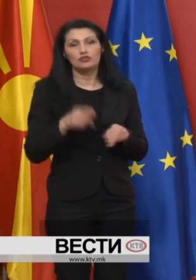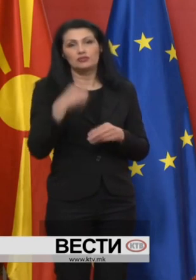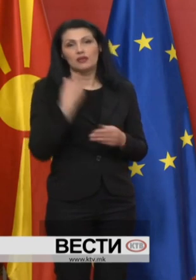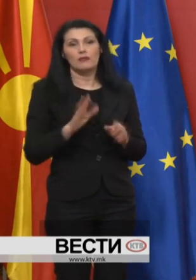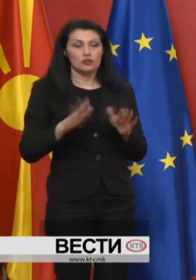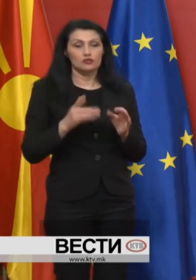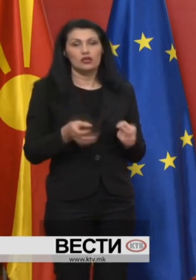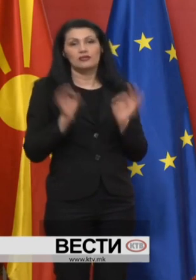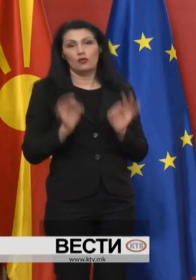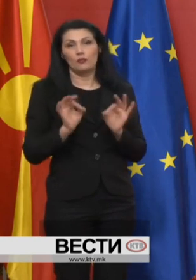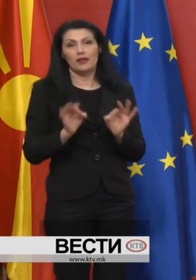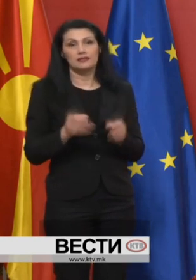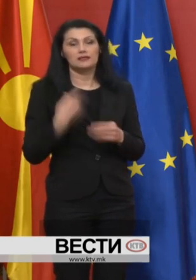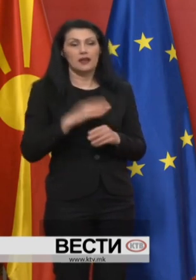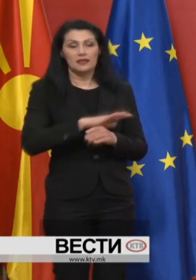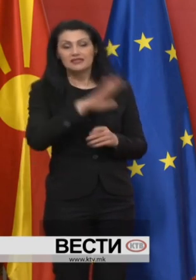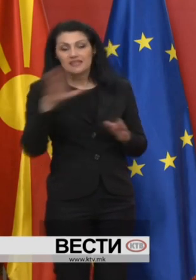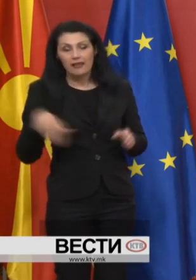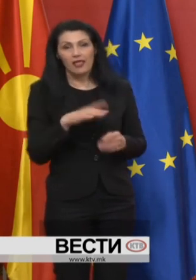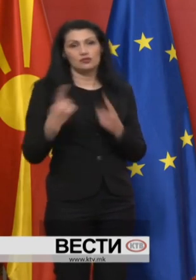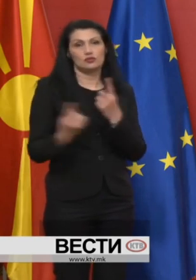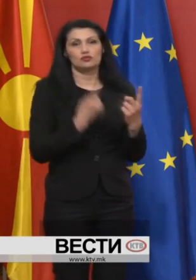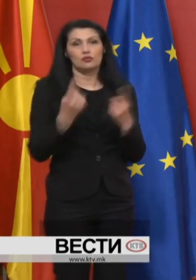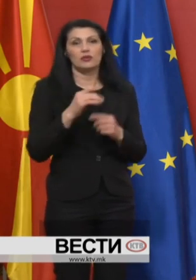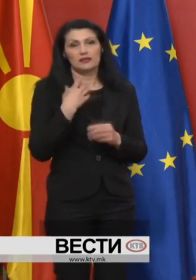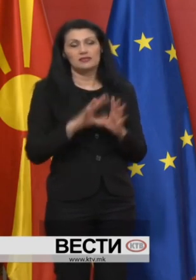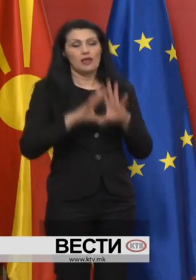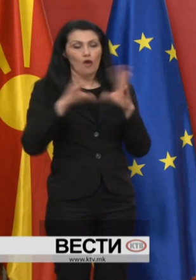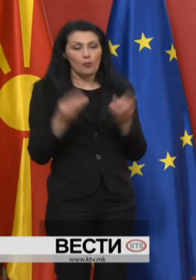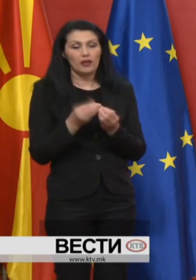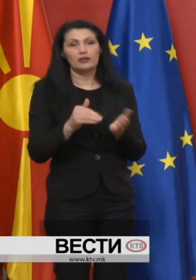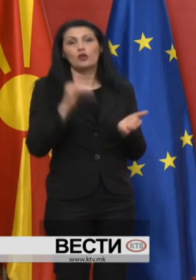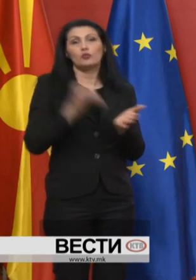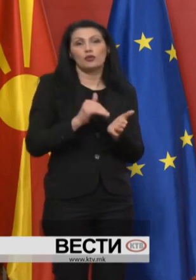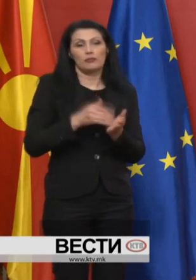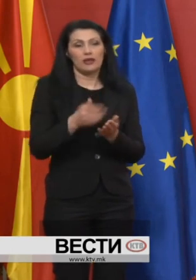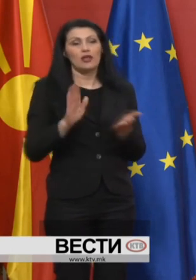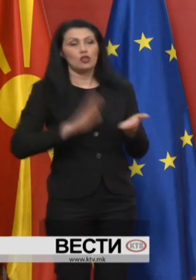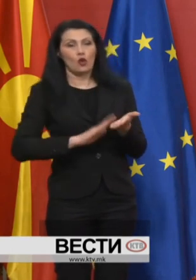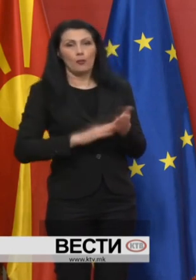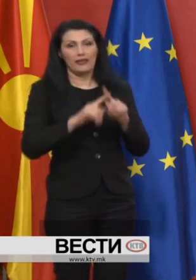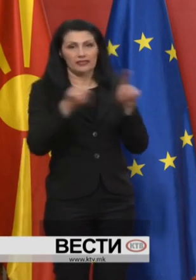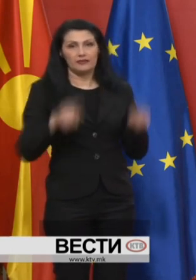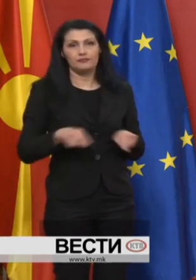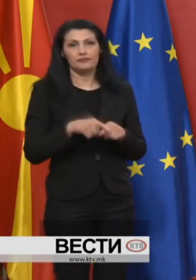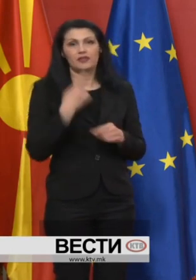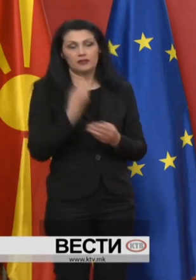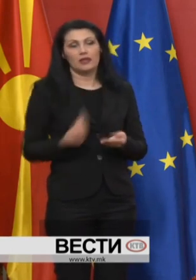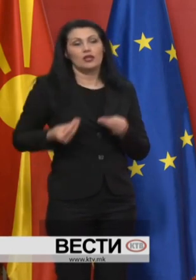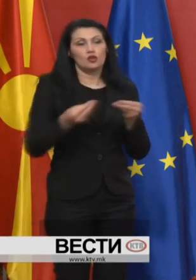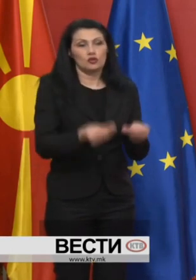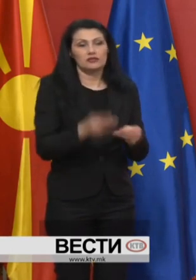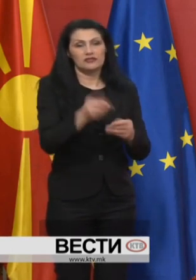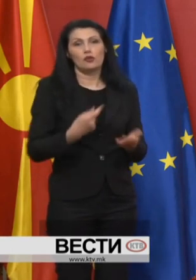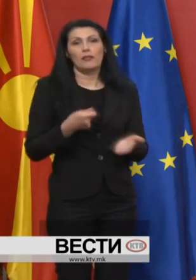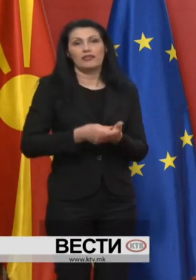откако ќе се нормализира целата состојба, да ги комплетираат потребните документи и да ги достават до